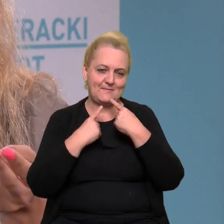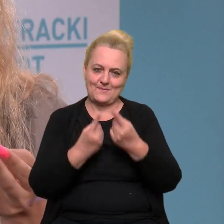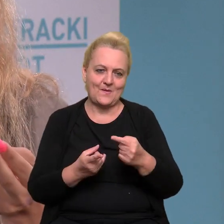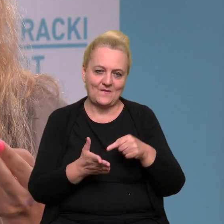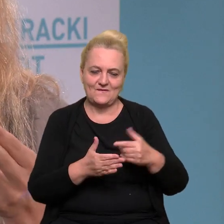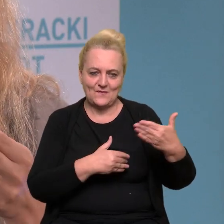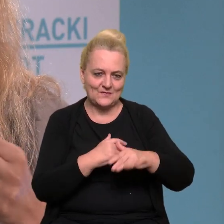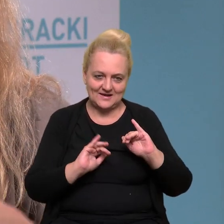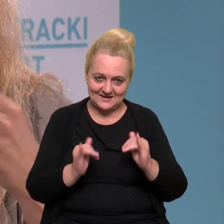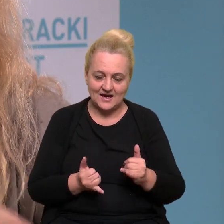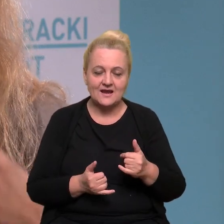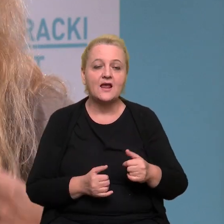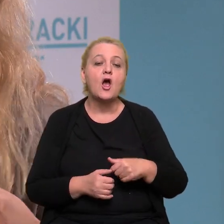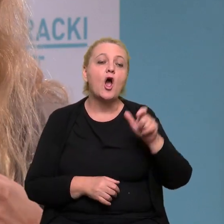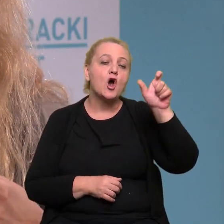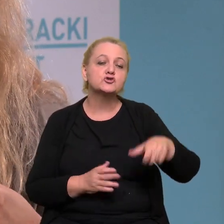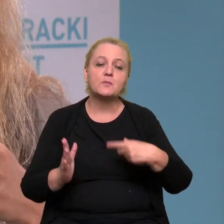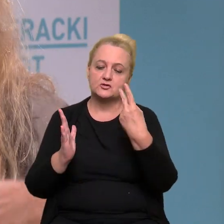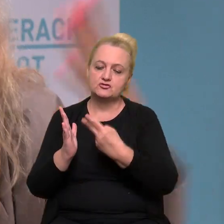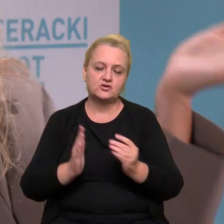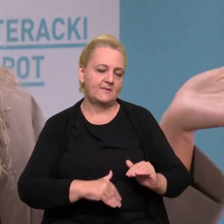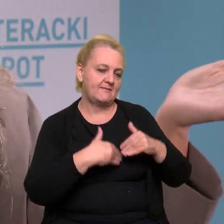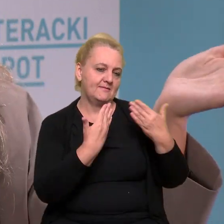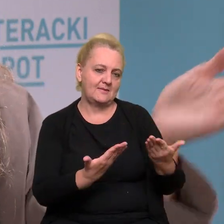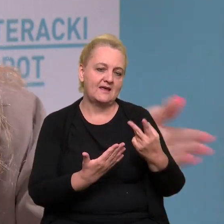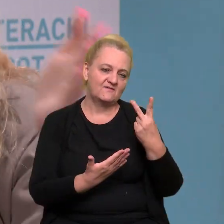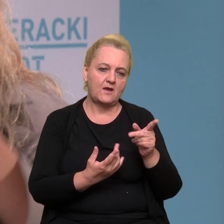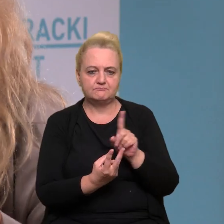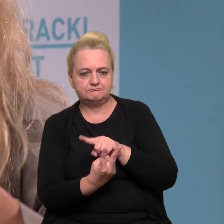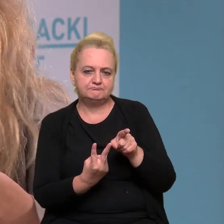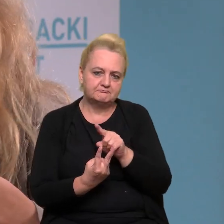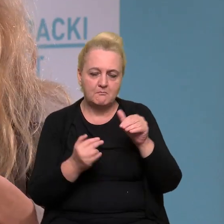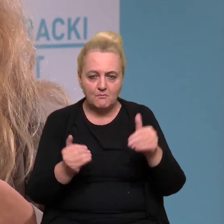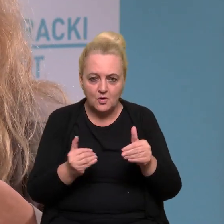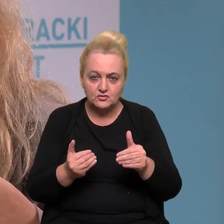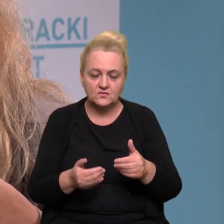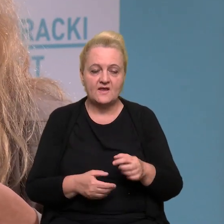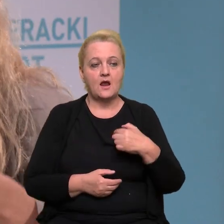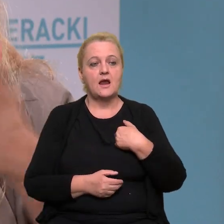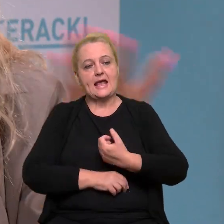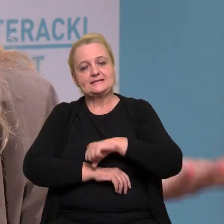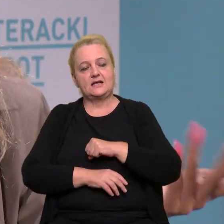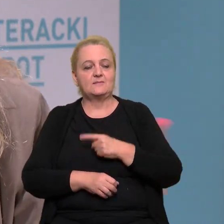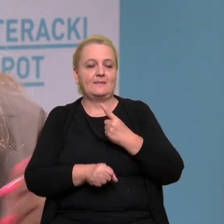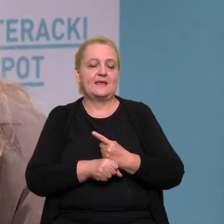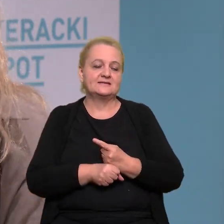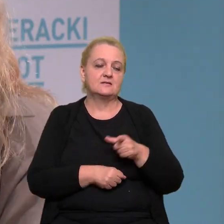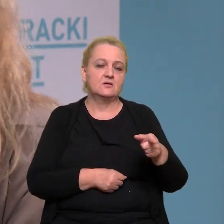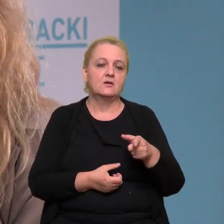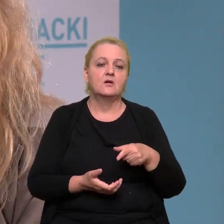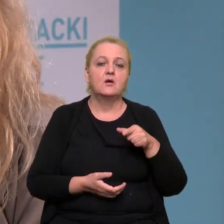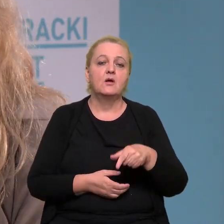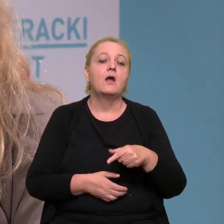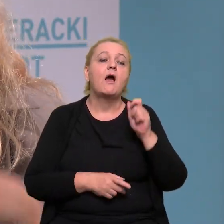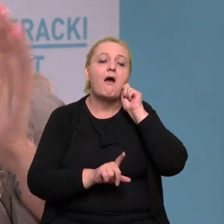jak to się skończy. Chciałam dać czytelnikowi obie możliwości i nie chciałam decydować za czytelnika, czy ona wyjdzie z